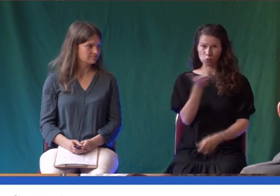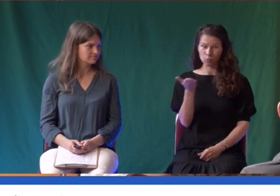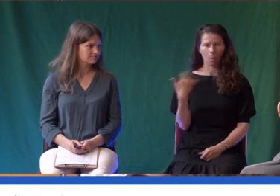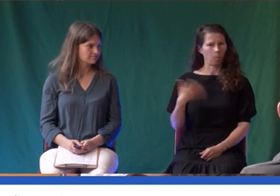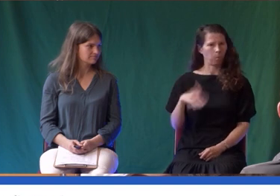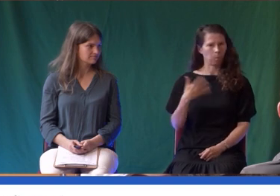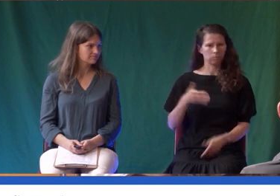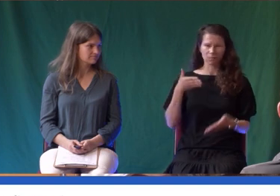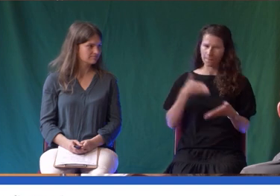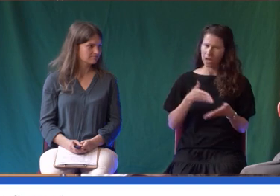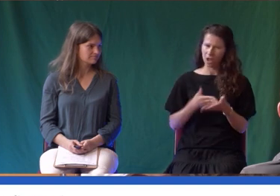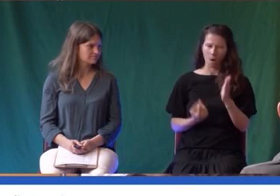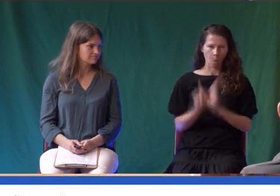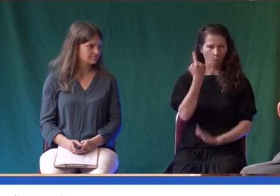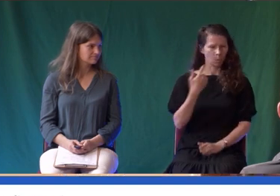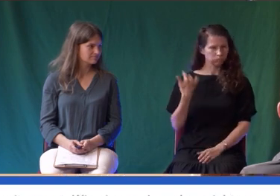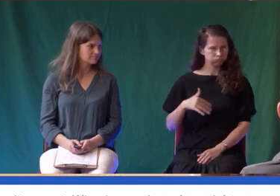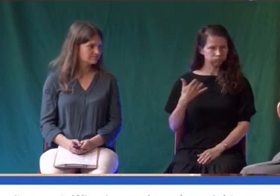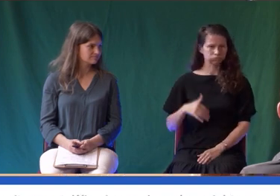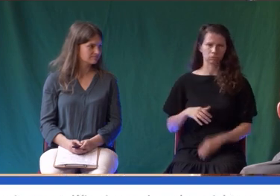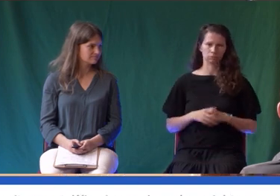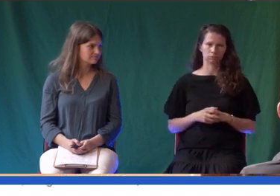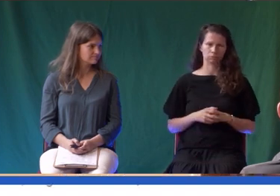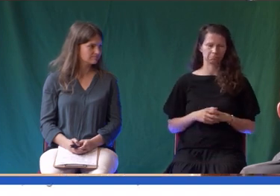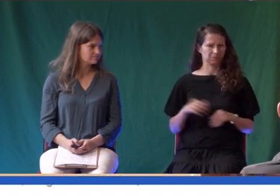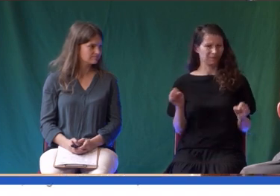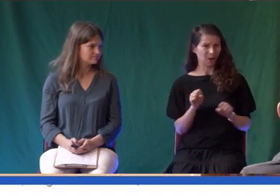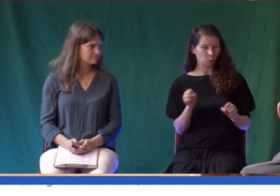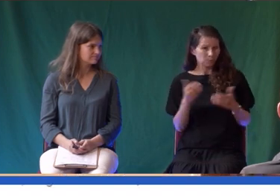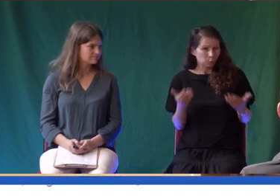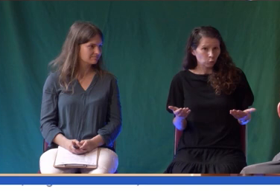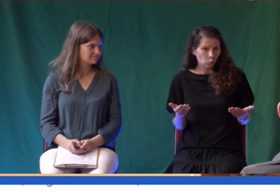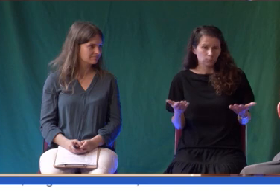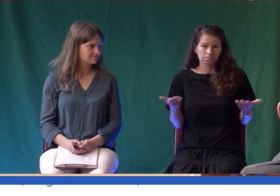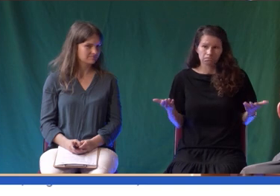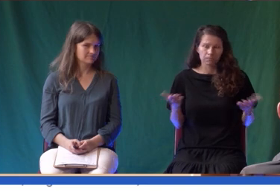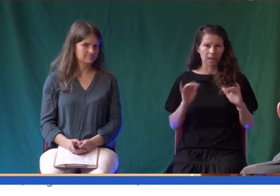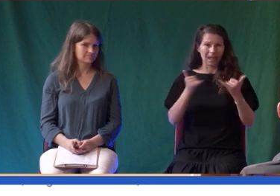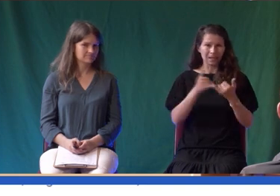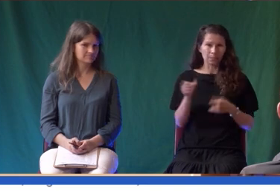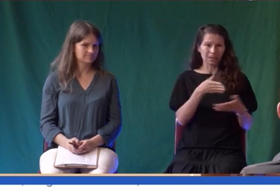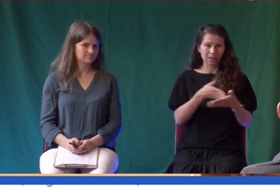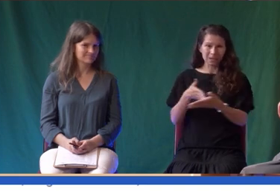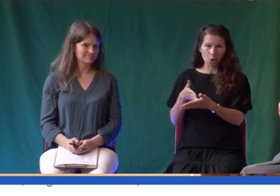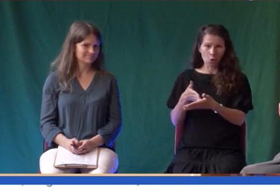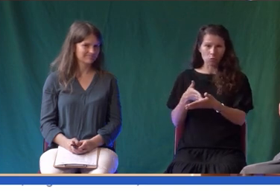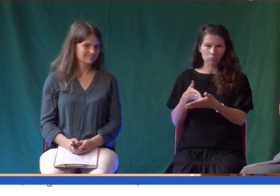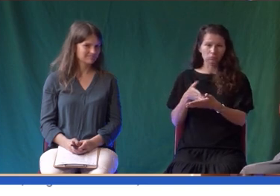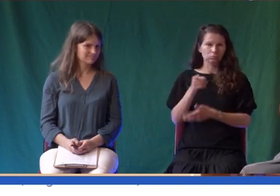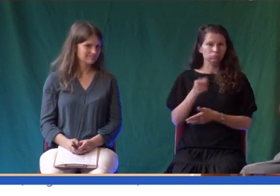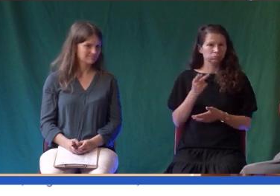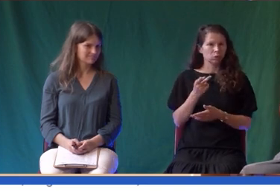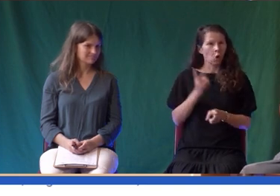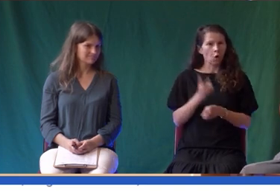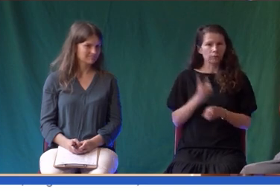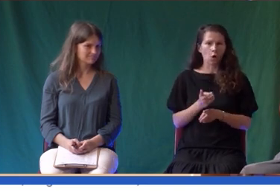große Hürden gestellt werden warum ist das so warum können Eltern mit Behinderung oftmals nicht auch einfach Eltern